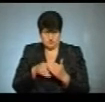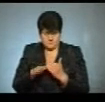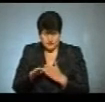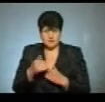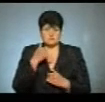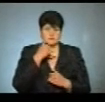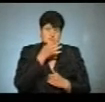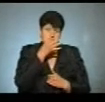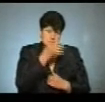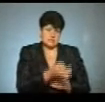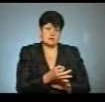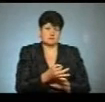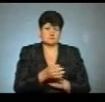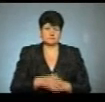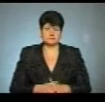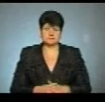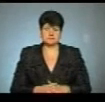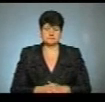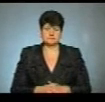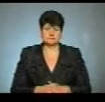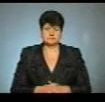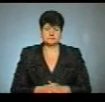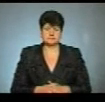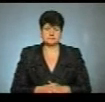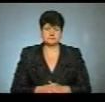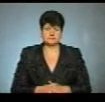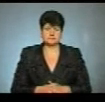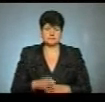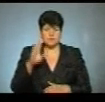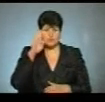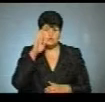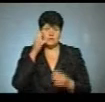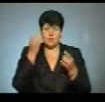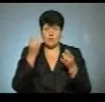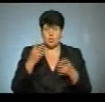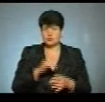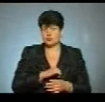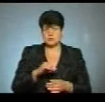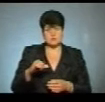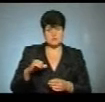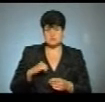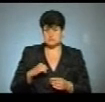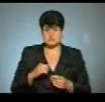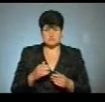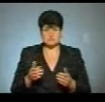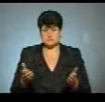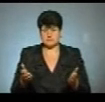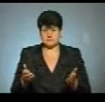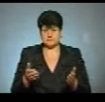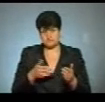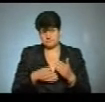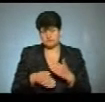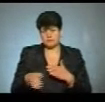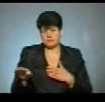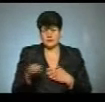він повідомив медичних працівників. Він просто самовільно покинув